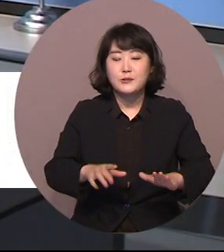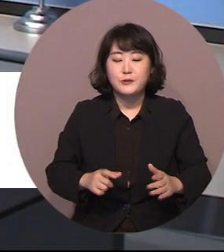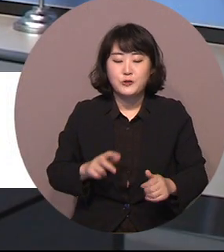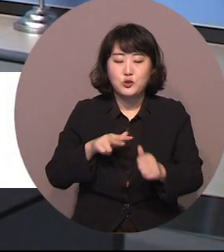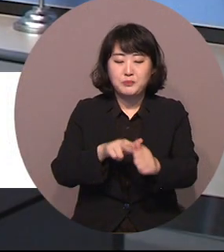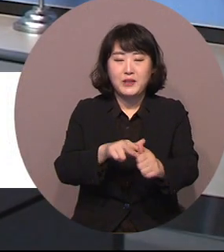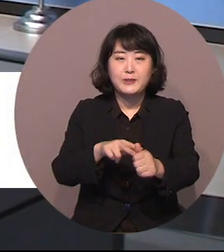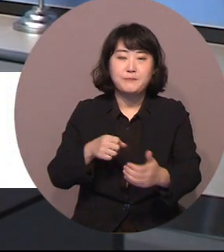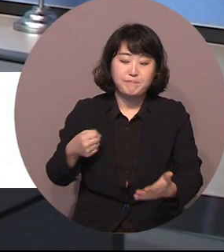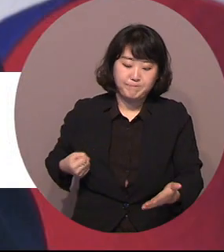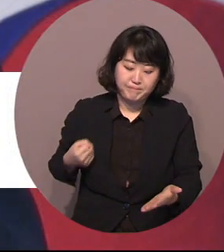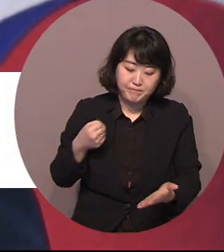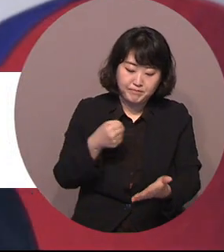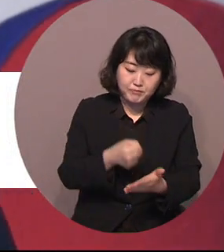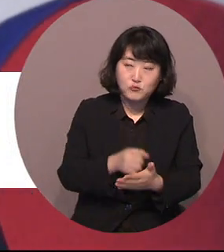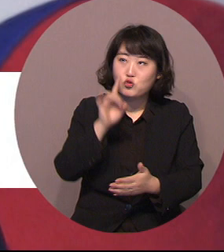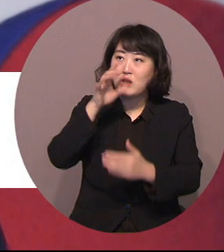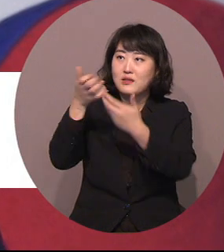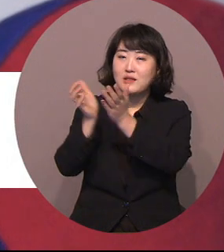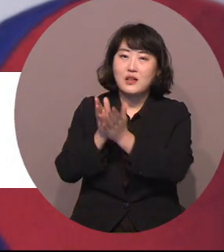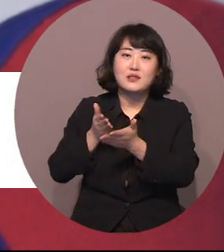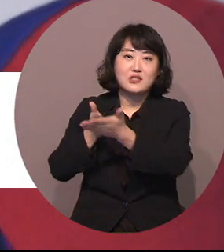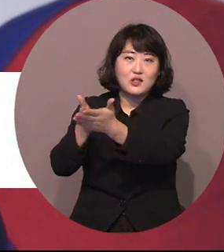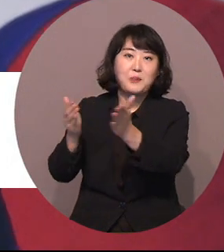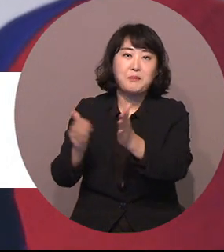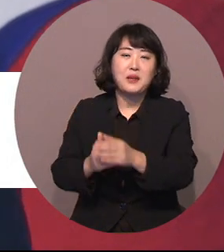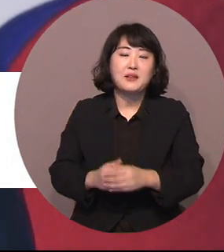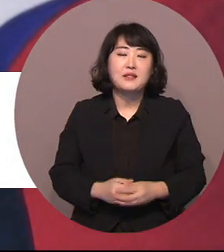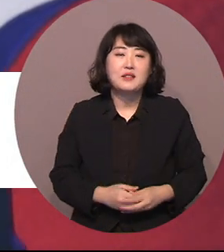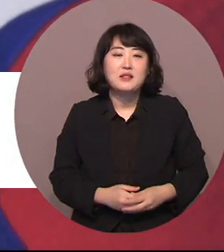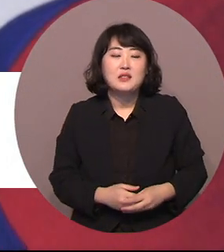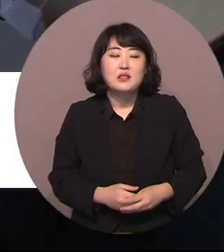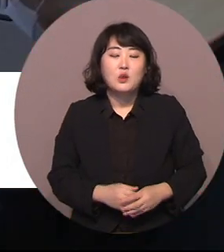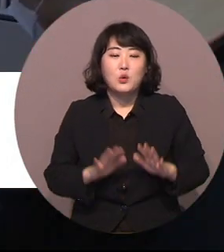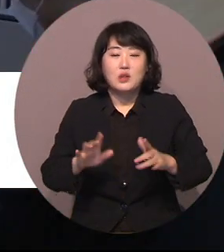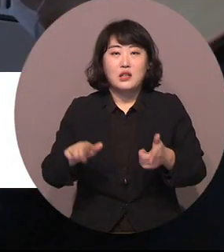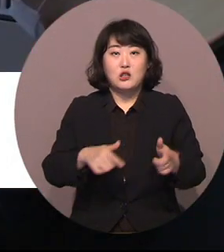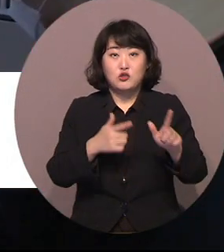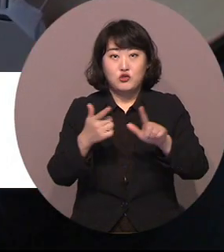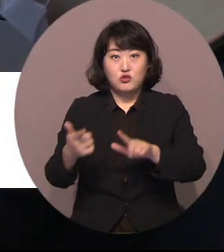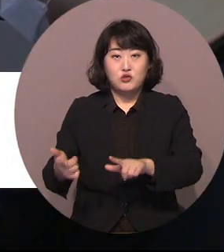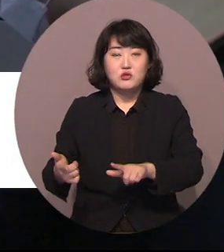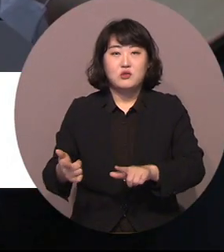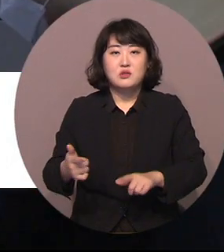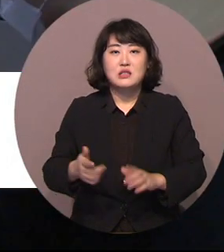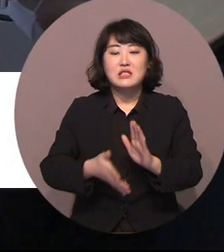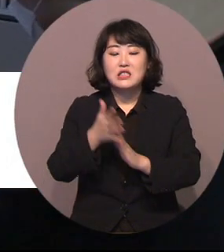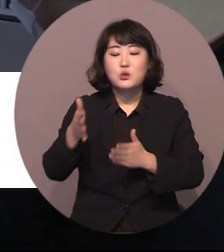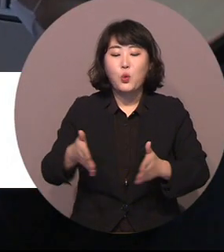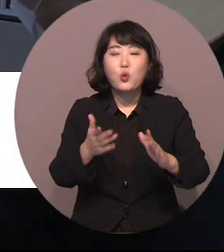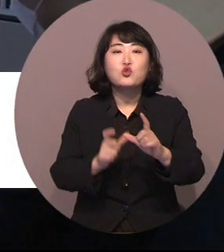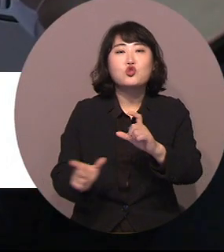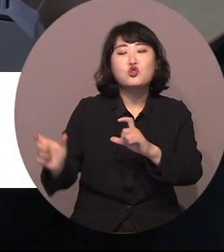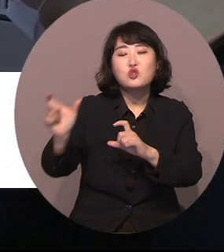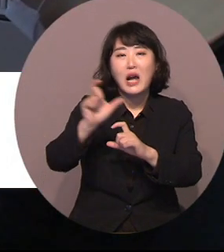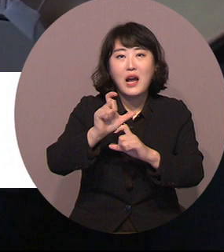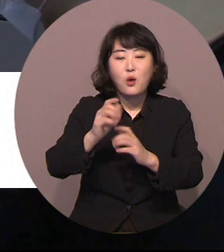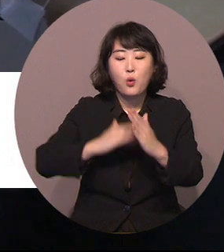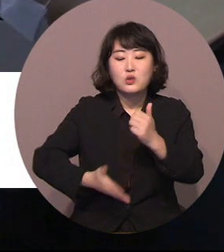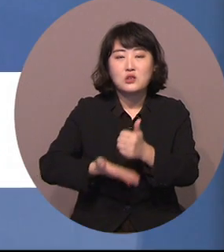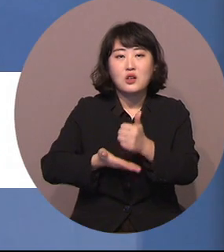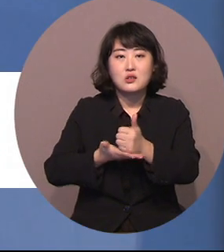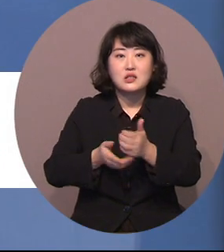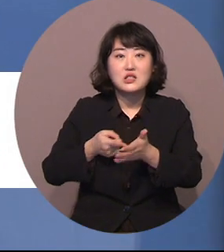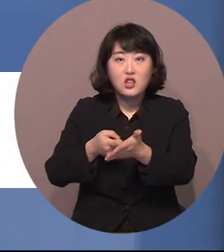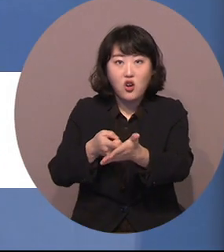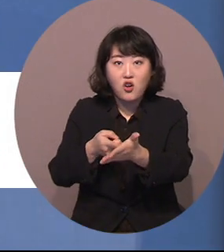중앙당에 공천에 신청했습니다 김 위원의 오늘 하루 진행되는 시 도지사 추가 공천 신청 게 서류를